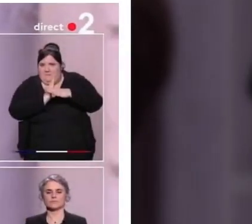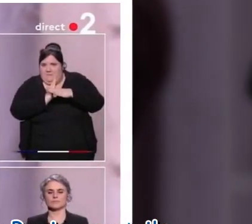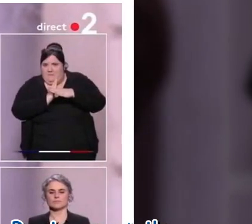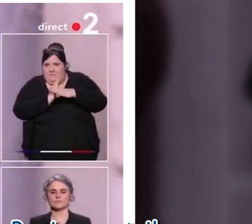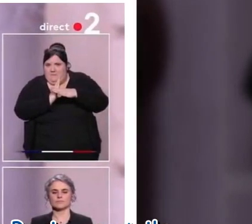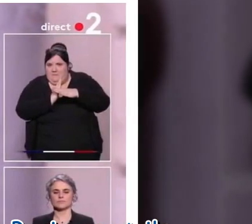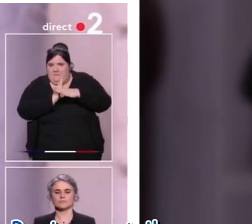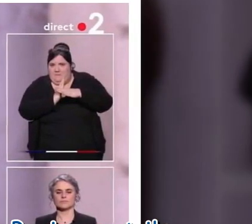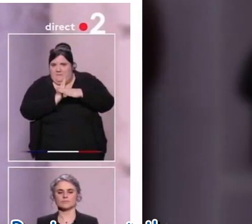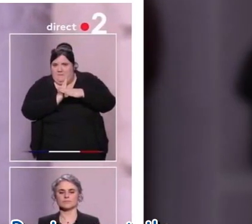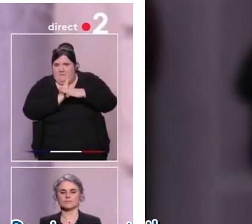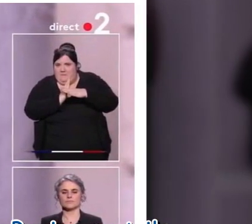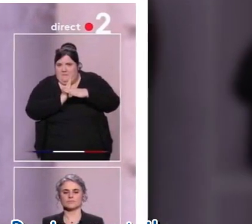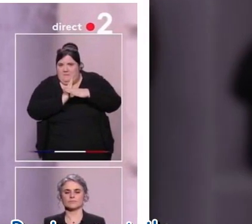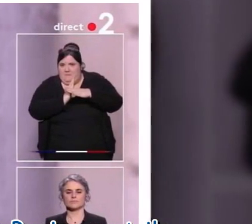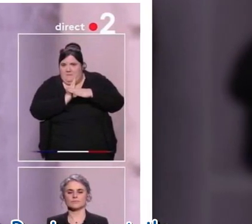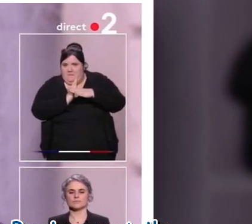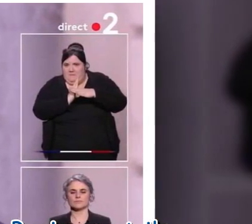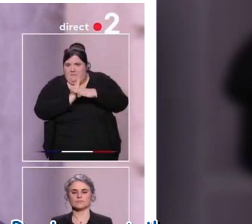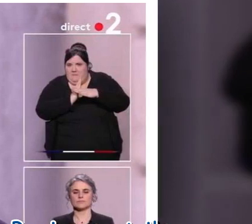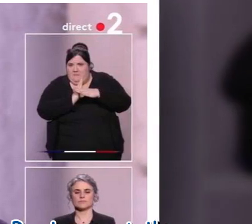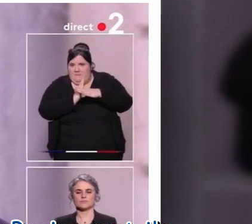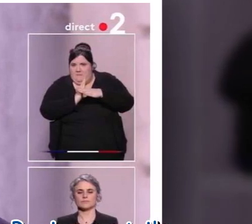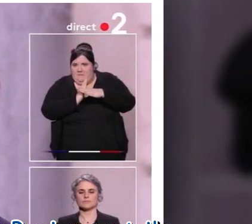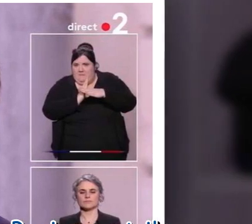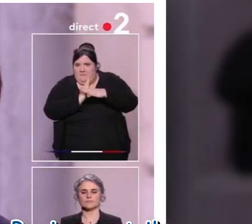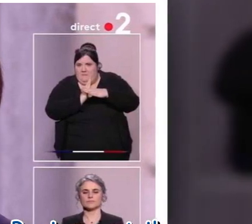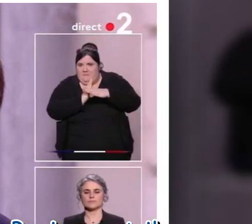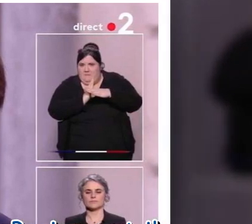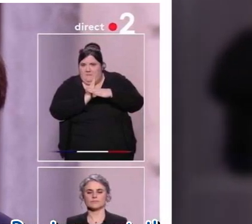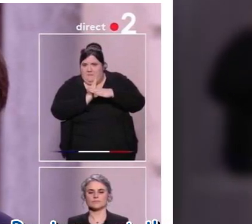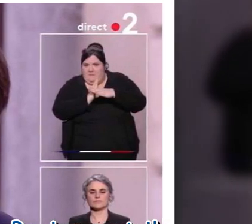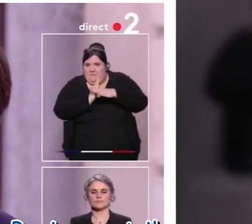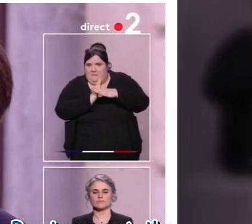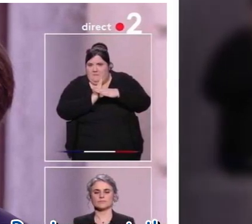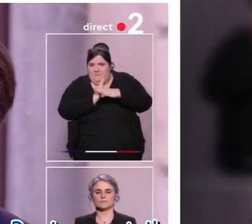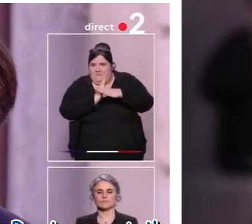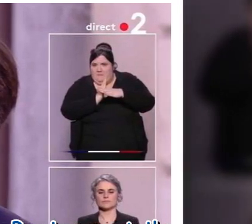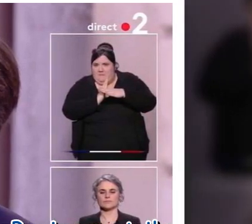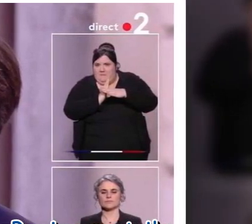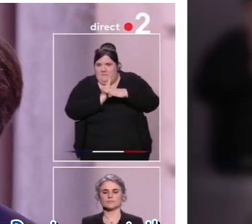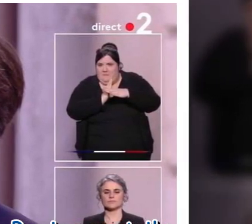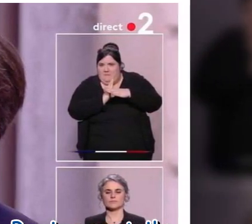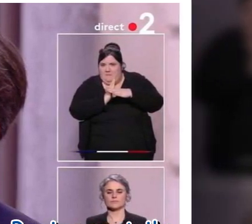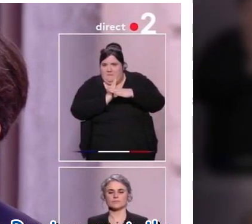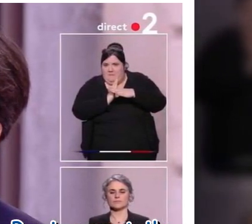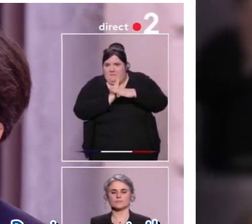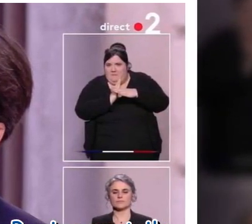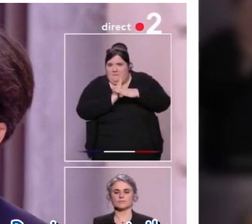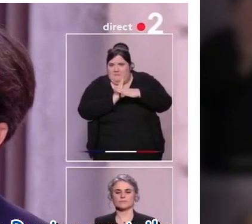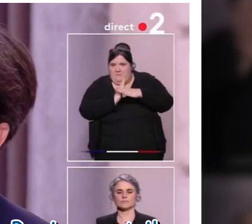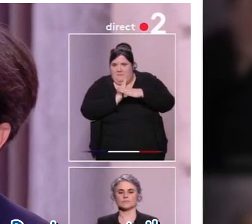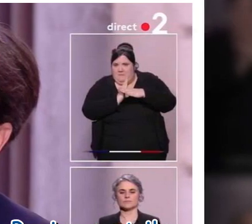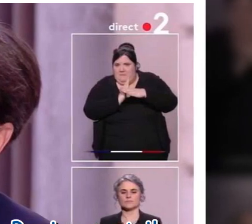Mais Marie-Sophie Lacaro et Julianne Bugier sont-ils des rivaux? Il est vrai que depuis 2021, les deux anciens collègues sont désormais